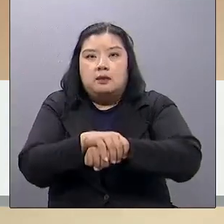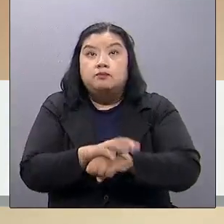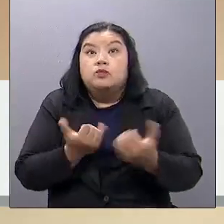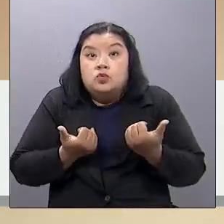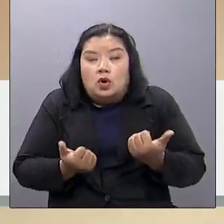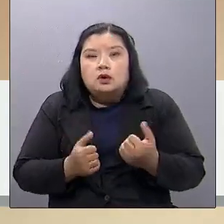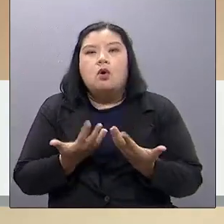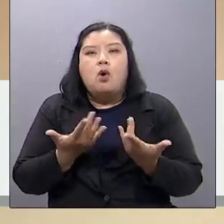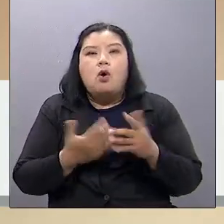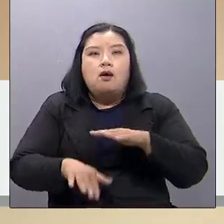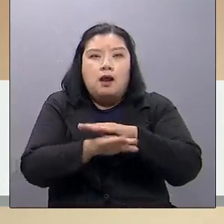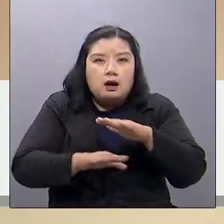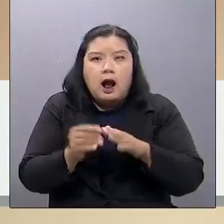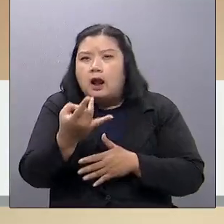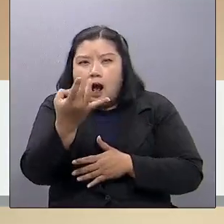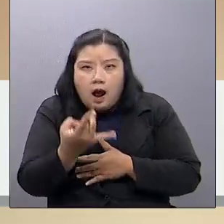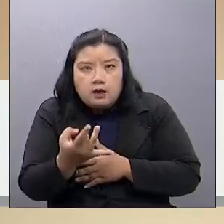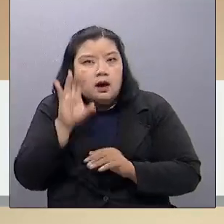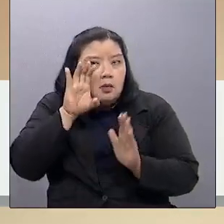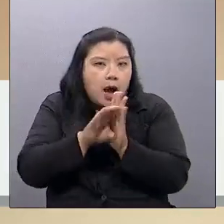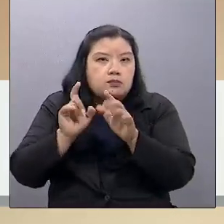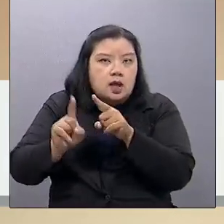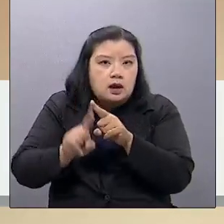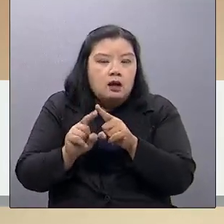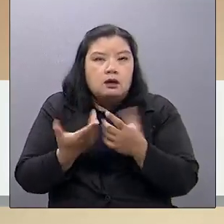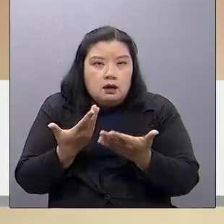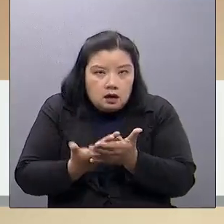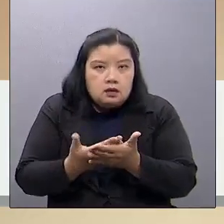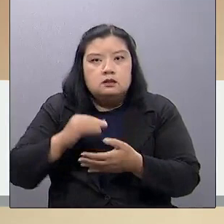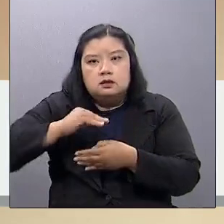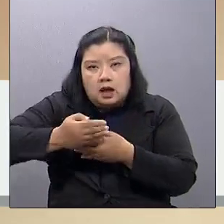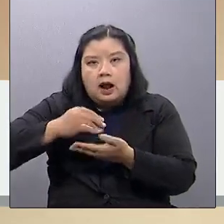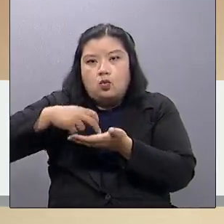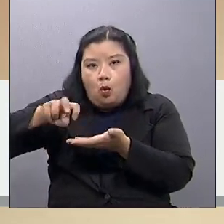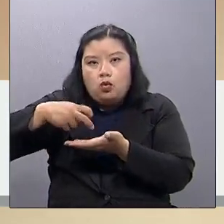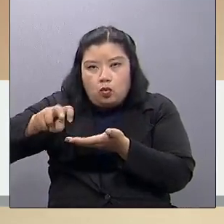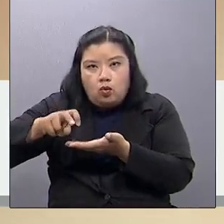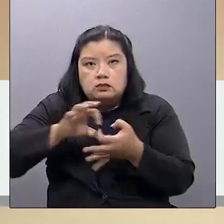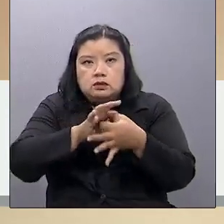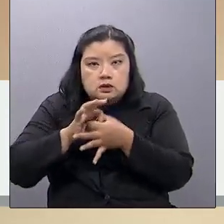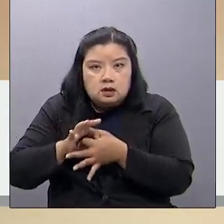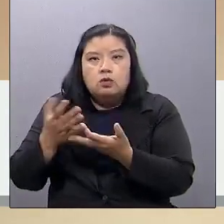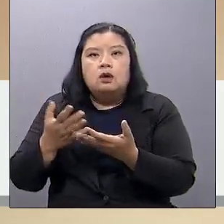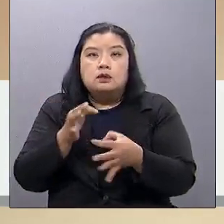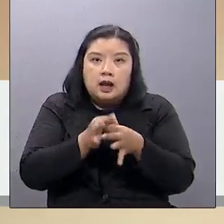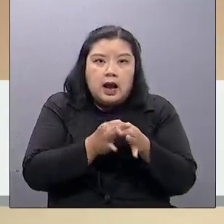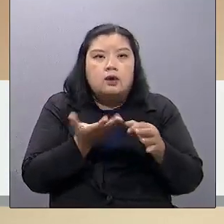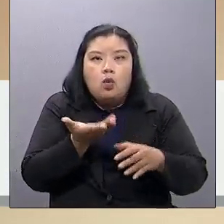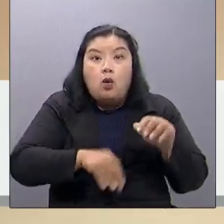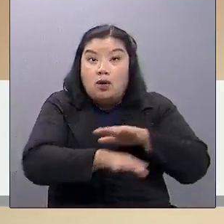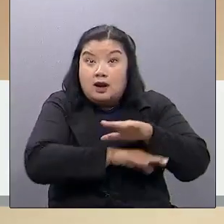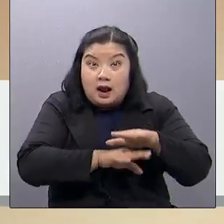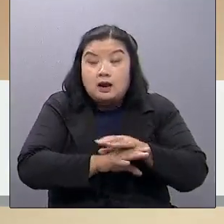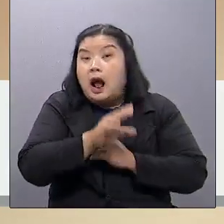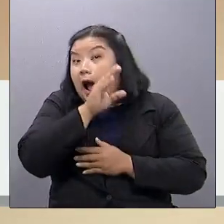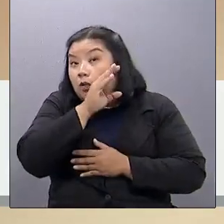ำรวจในการรวบรวมหลักฐานประสานข้อมูลตรวจสอบเส้นทางการเงินการทำธุรกรรมจากการเงินจากทางธนาคารหากพบว่าแผน